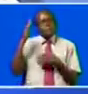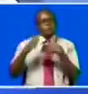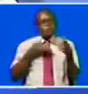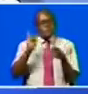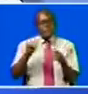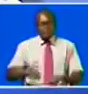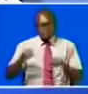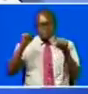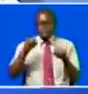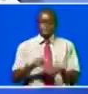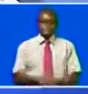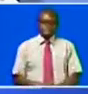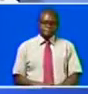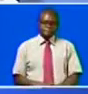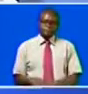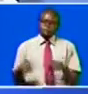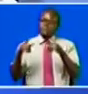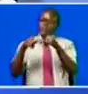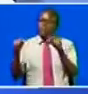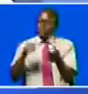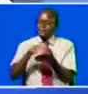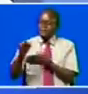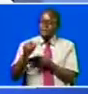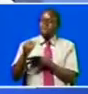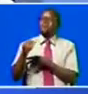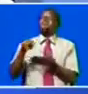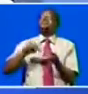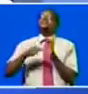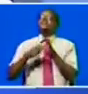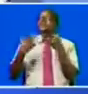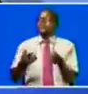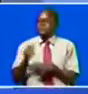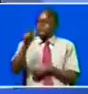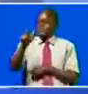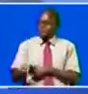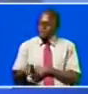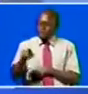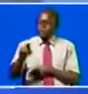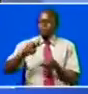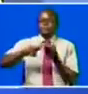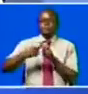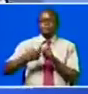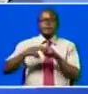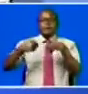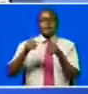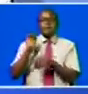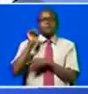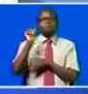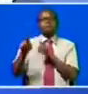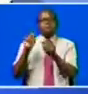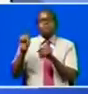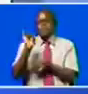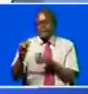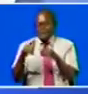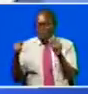si boss. Sasa angalia message ile mtu ule unatumia inaendana vipi. Huyo mtu mna relationship gani unatumana message kama hizo? Manake